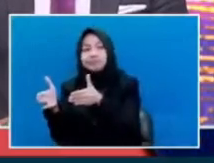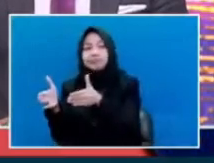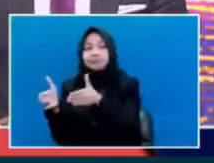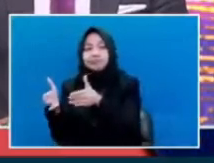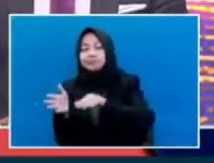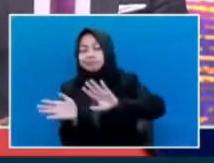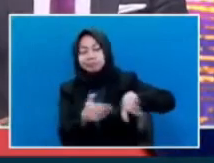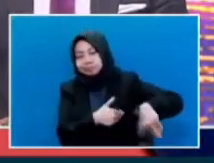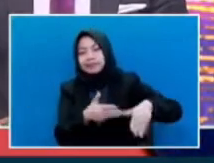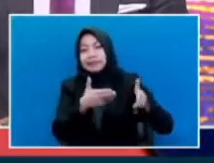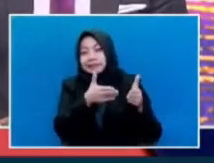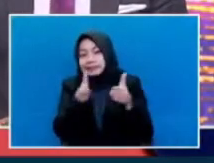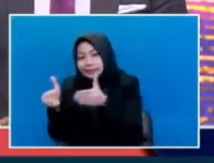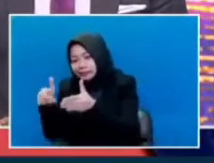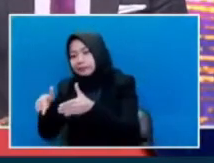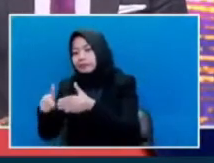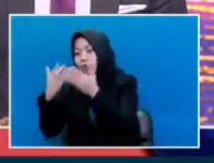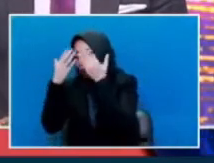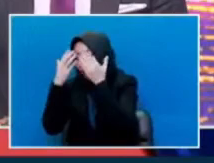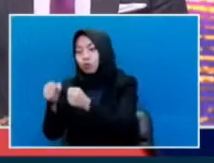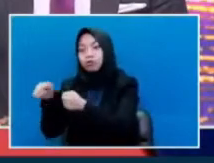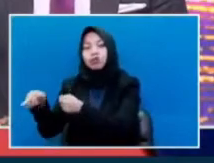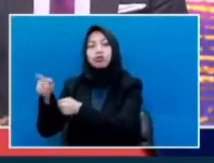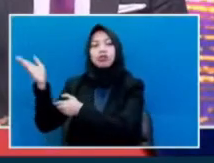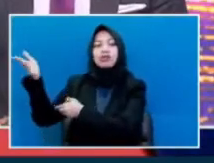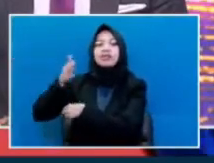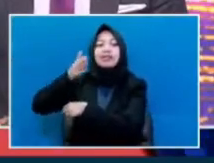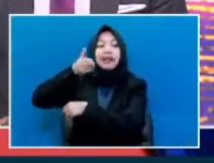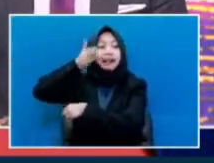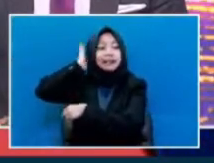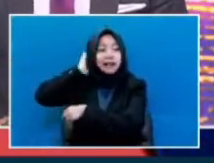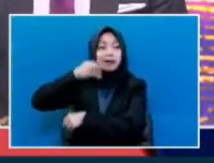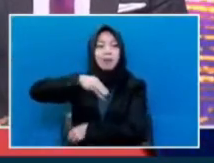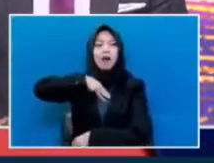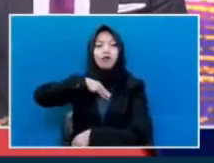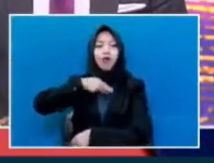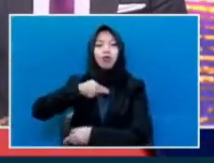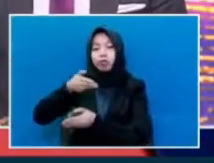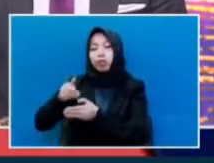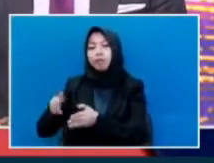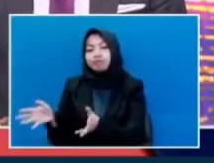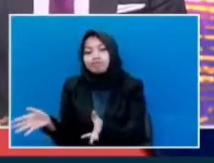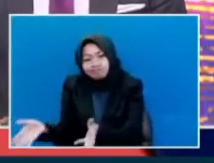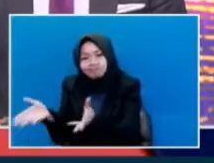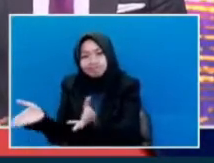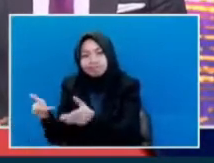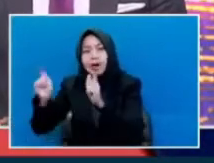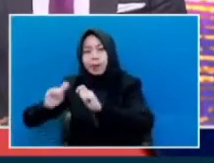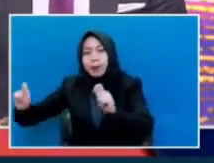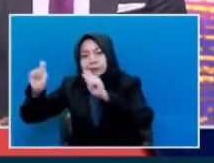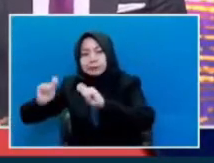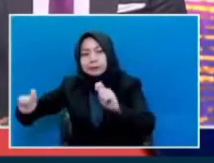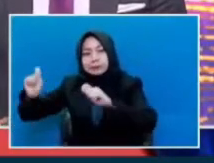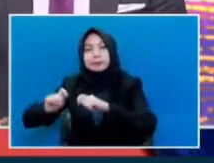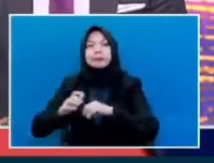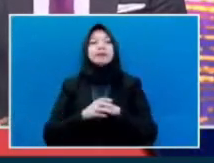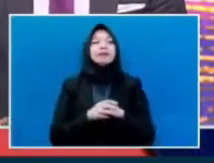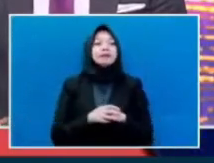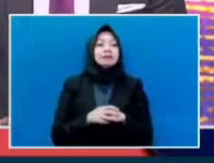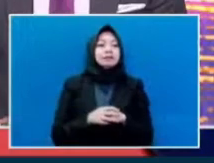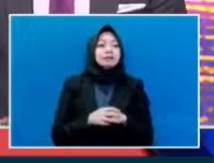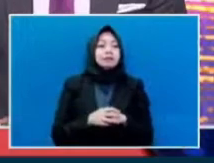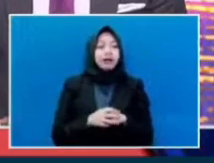dan PDIP bisa berkonsentrasi untuk memenangkan Pak gajar dan Pak Mahfud gitu dan dari sisi elektoral mungkin dari sini